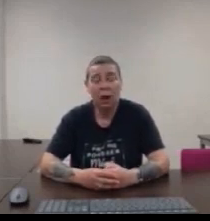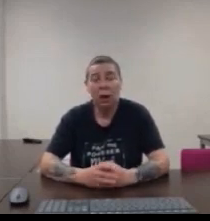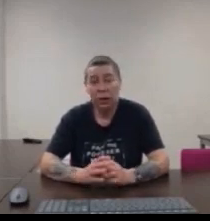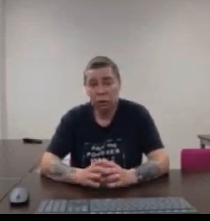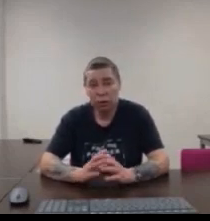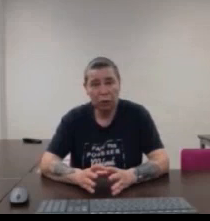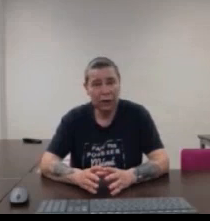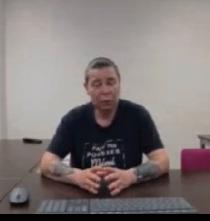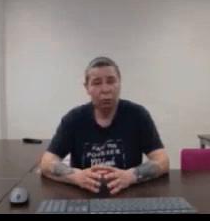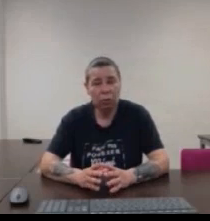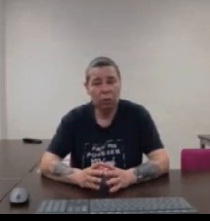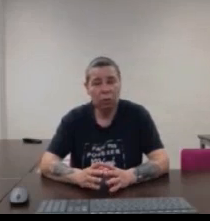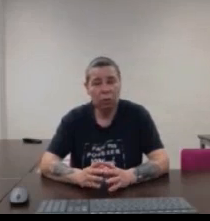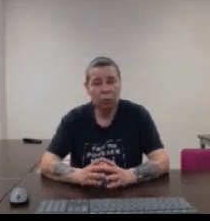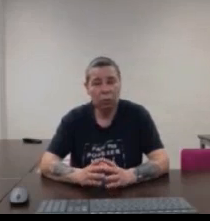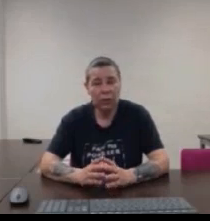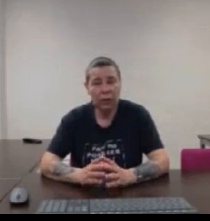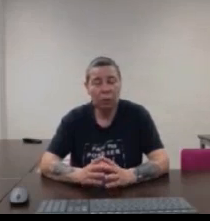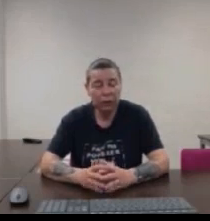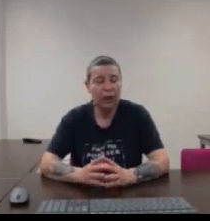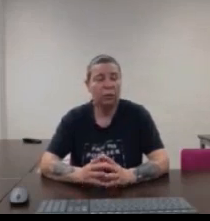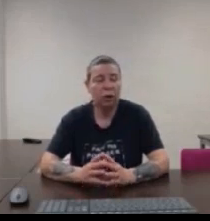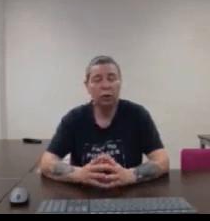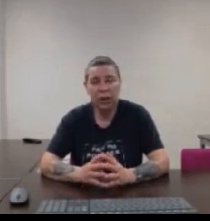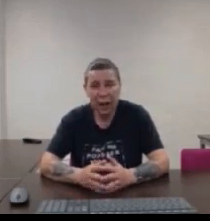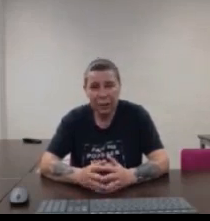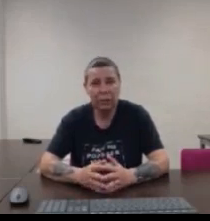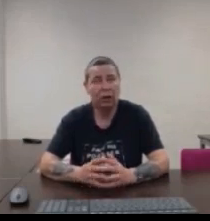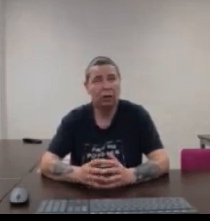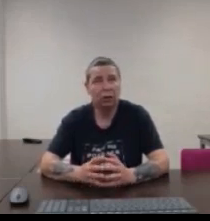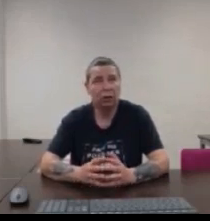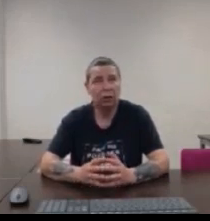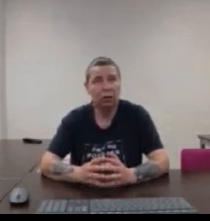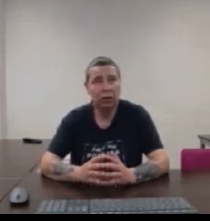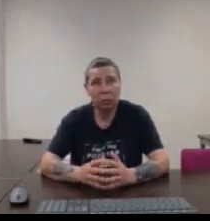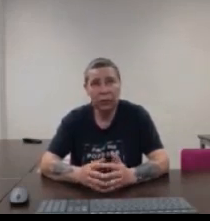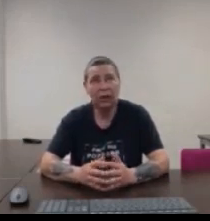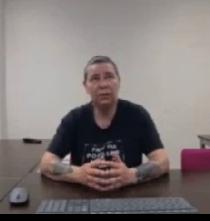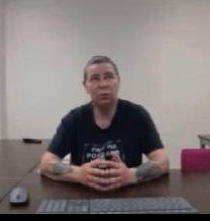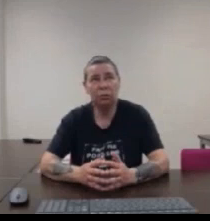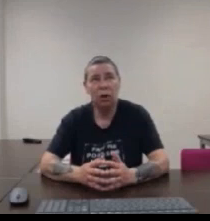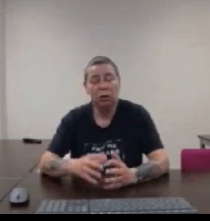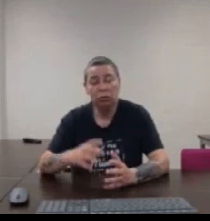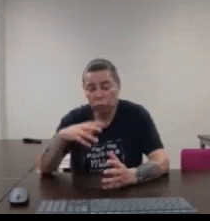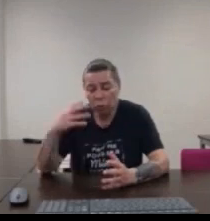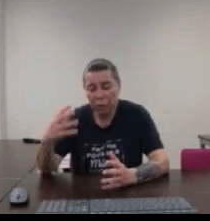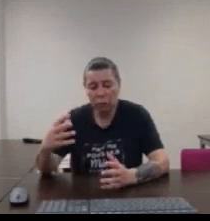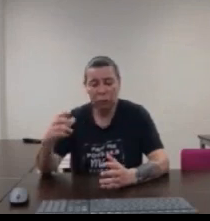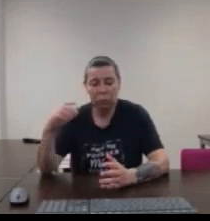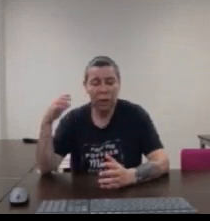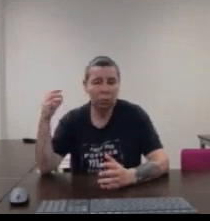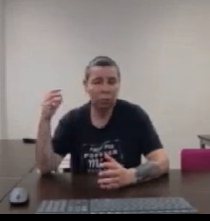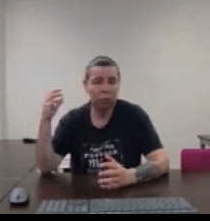travail. Sachant que là, on est vraiment sur des conseils d'ordre généraliste, des conseils où